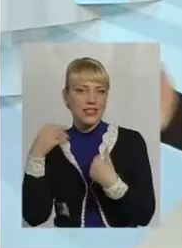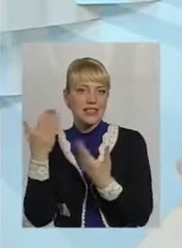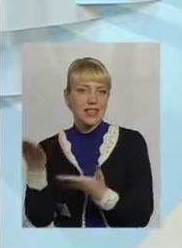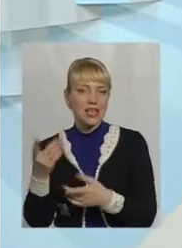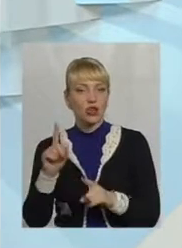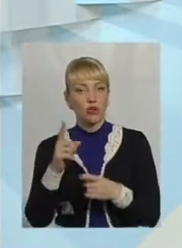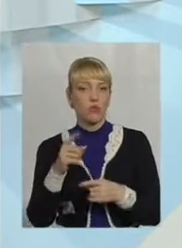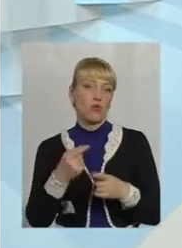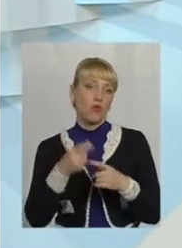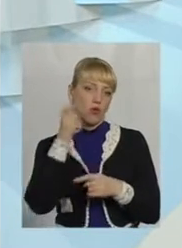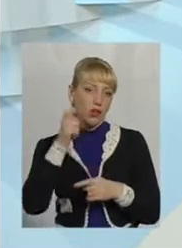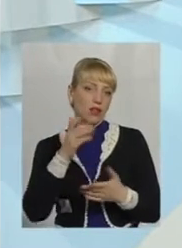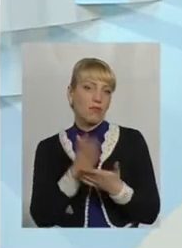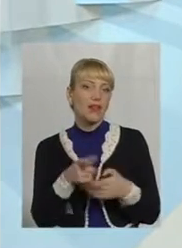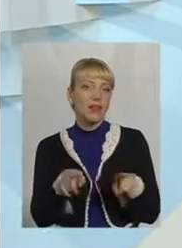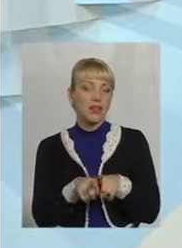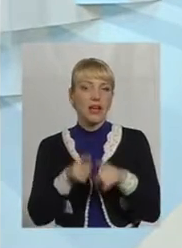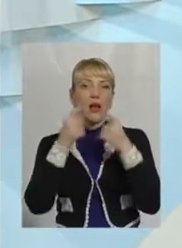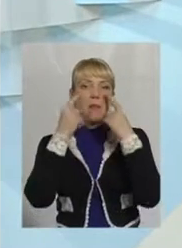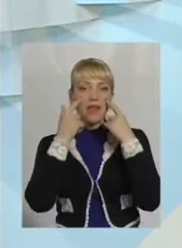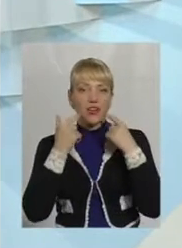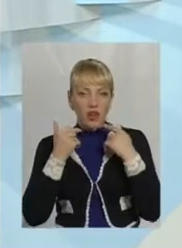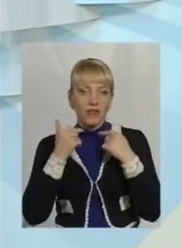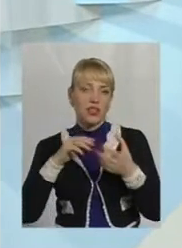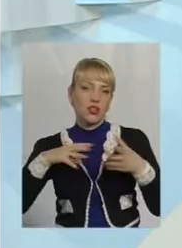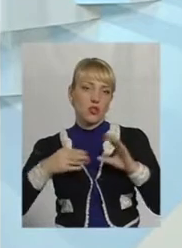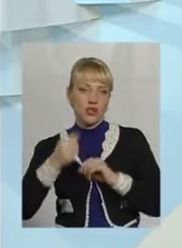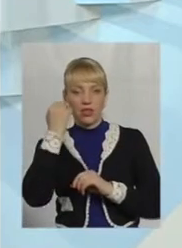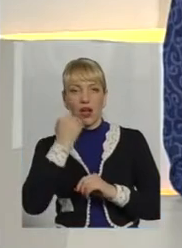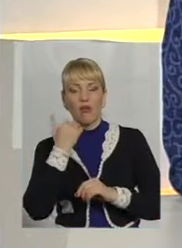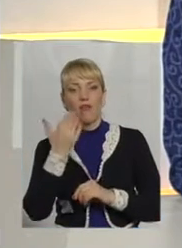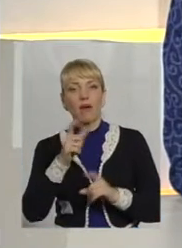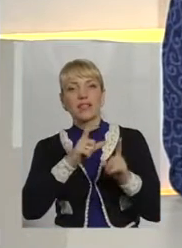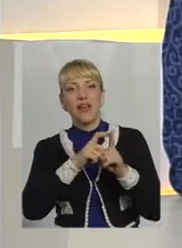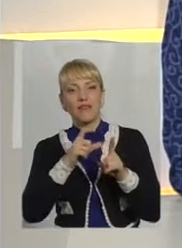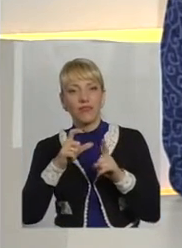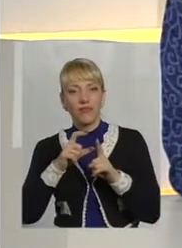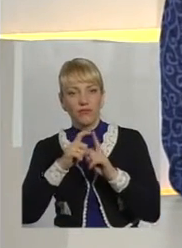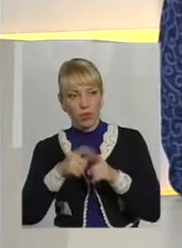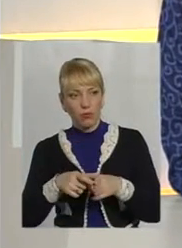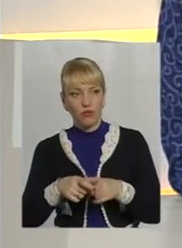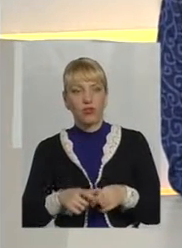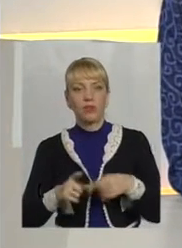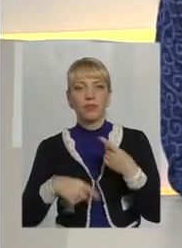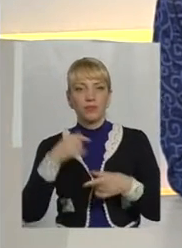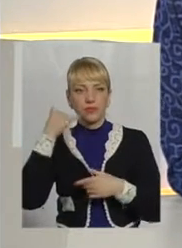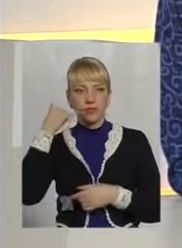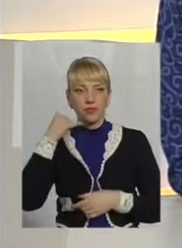сьогодні має такі плачевні результати. Дякую вам за відповідь. 61-90-60. Слухаємо